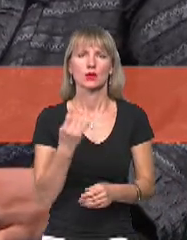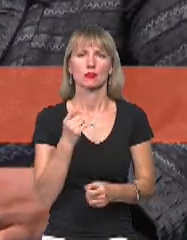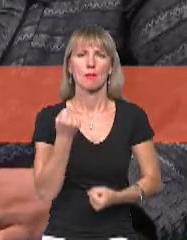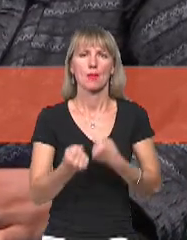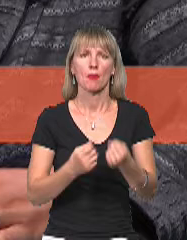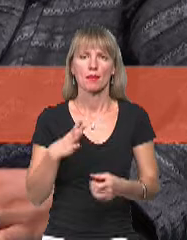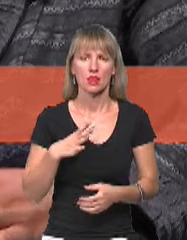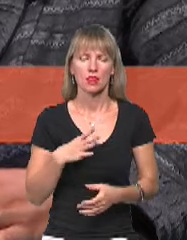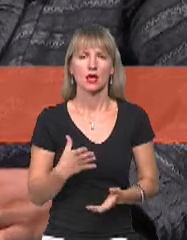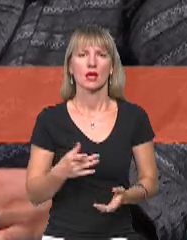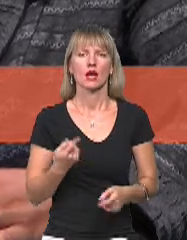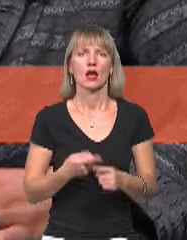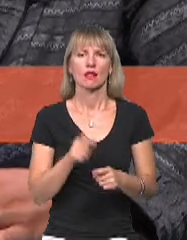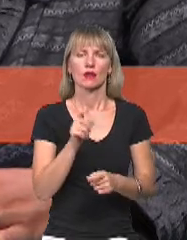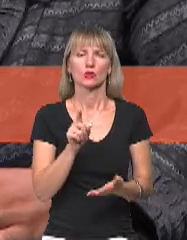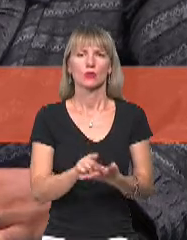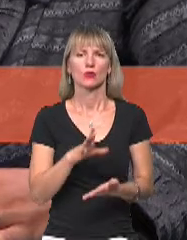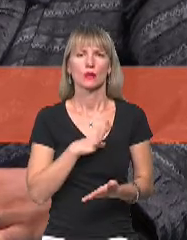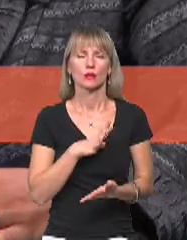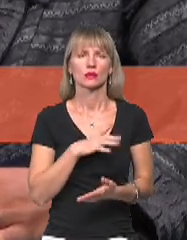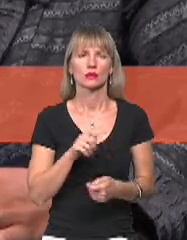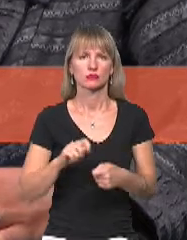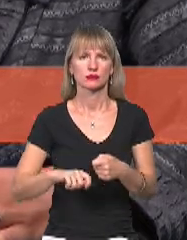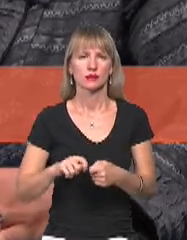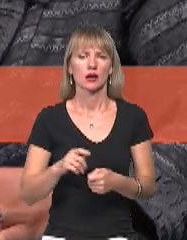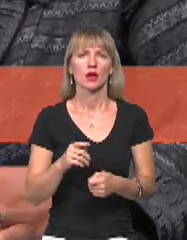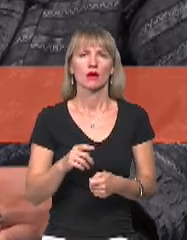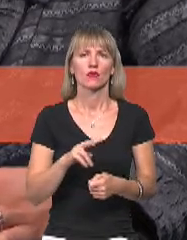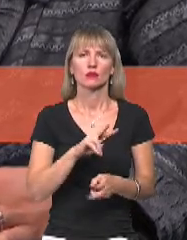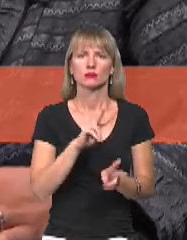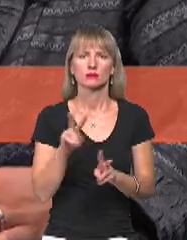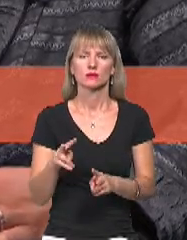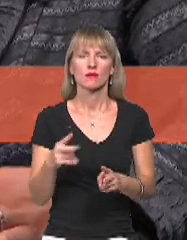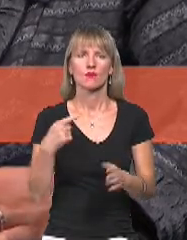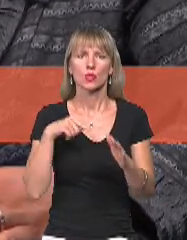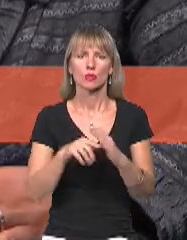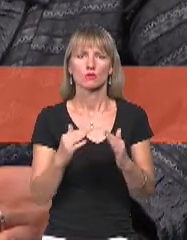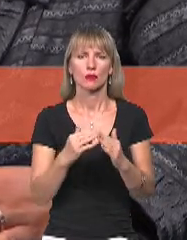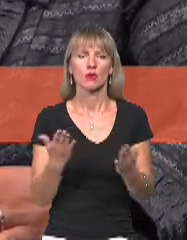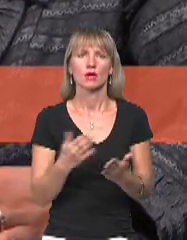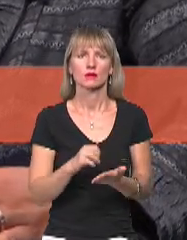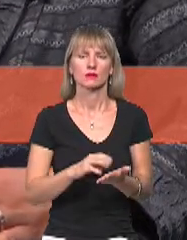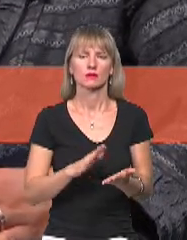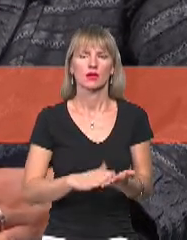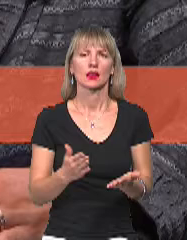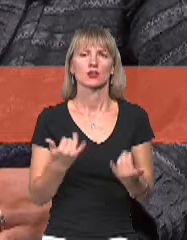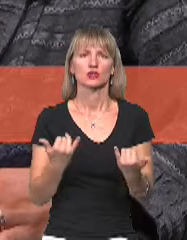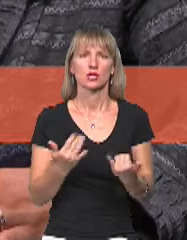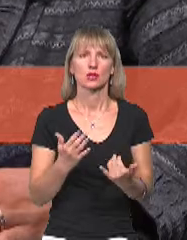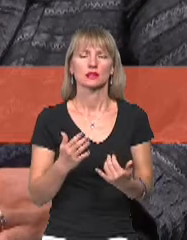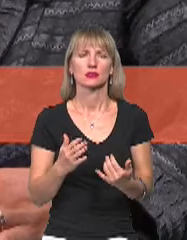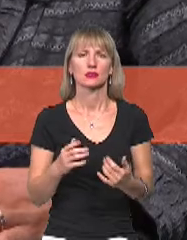Це в громаді повинно бути. Вони ведуть облік житла, який зараз служба у справах дітей